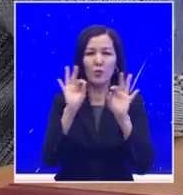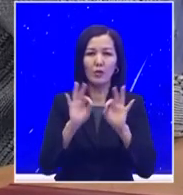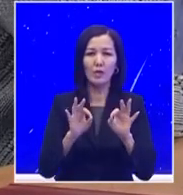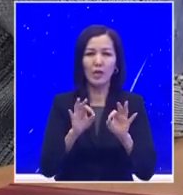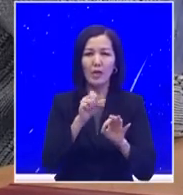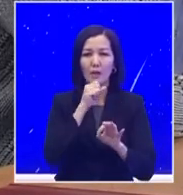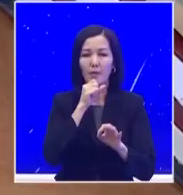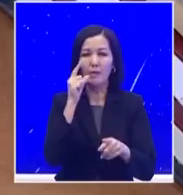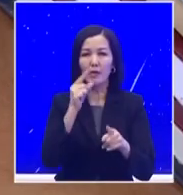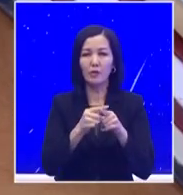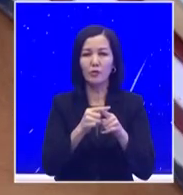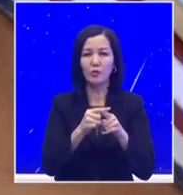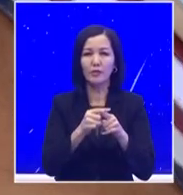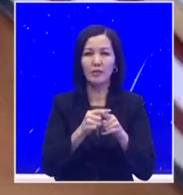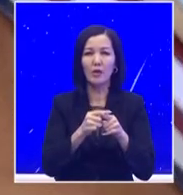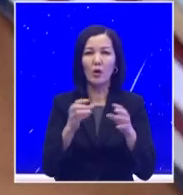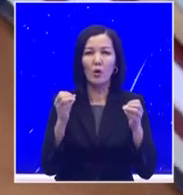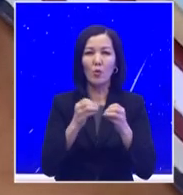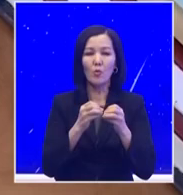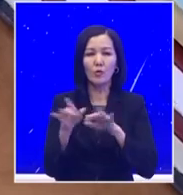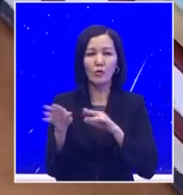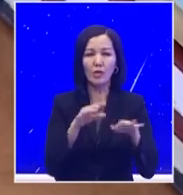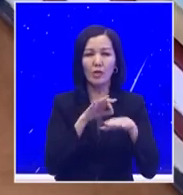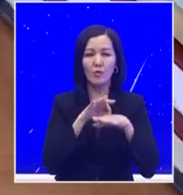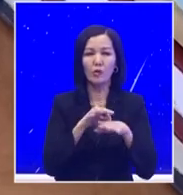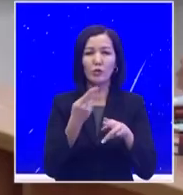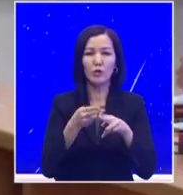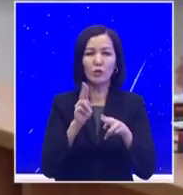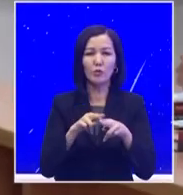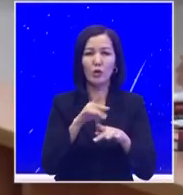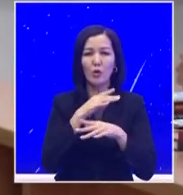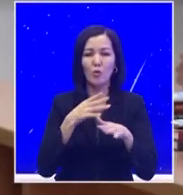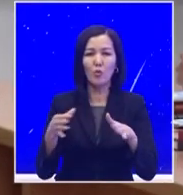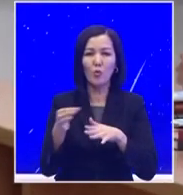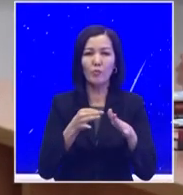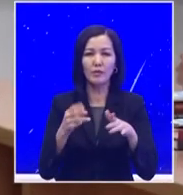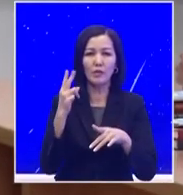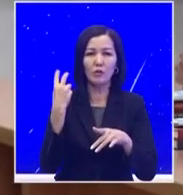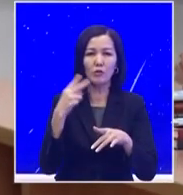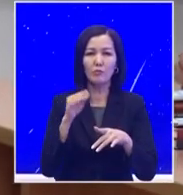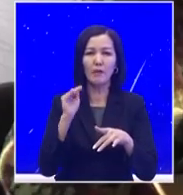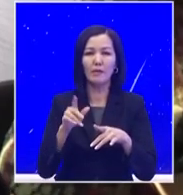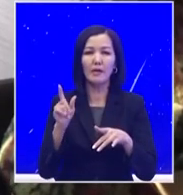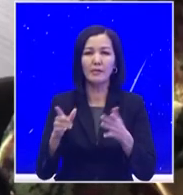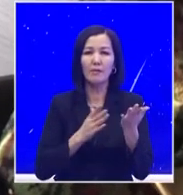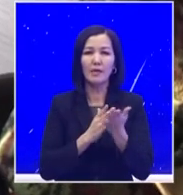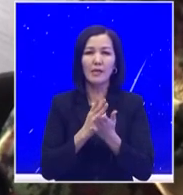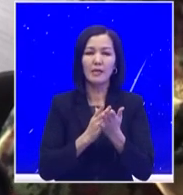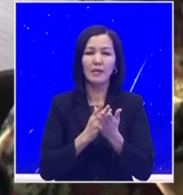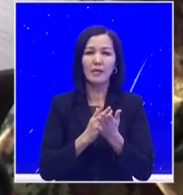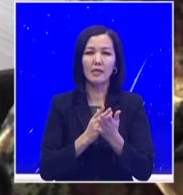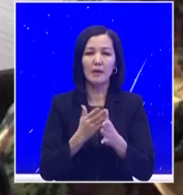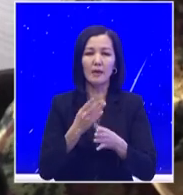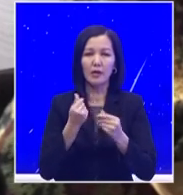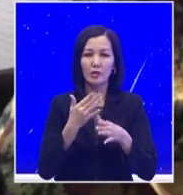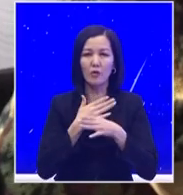бабалар сөзі, дананың көзі сынды 10-нан аса шара өткізді. Сондай ақ облыстағы 220 мыңнан аса астам ардагерге